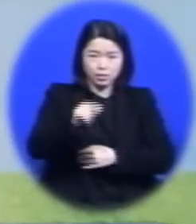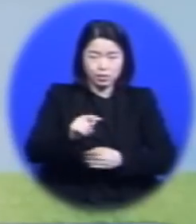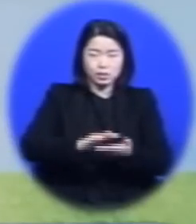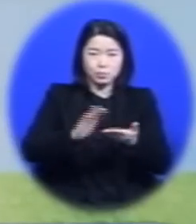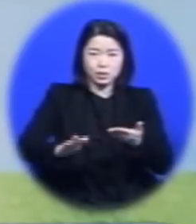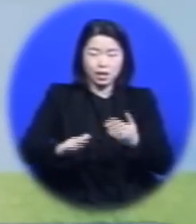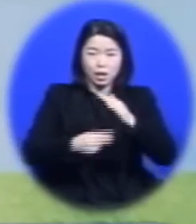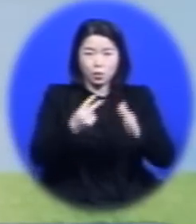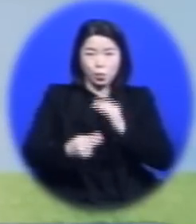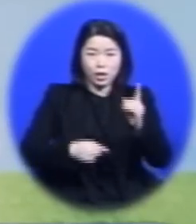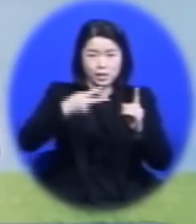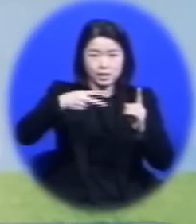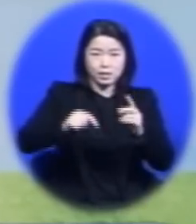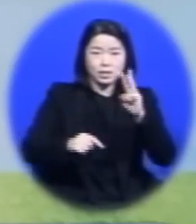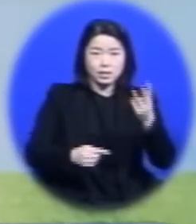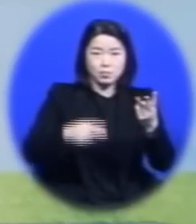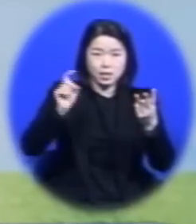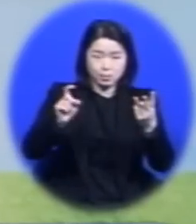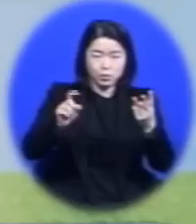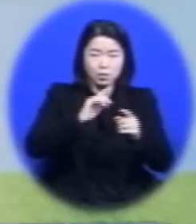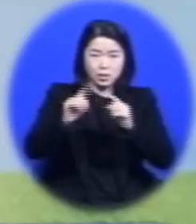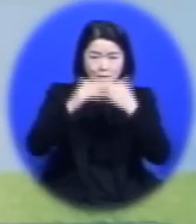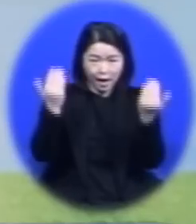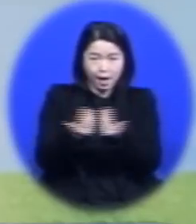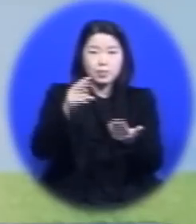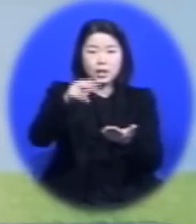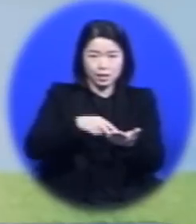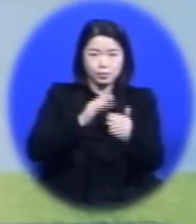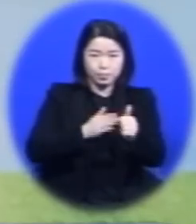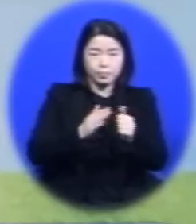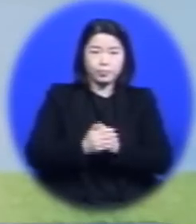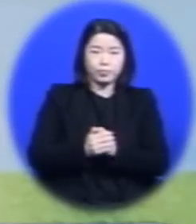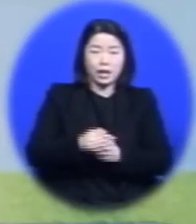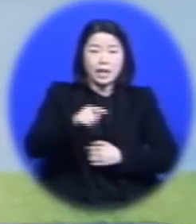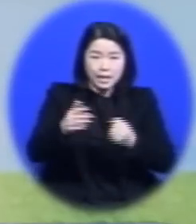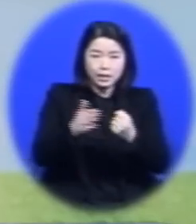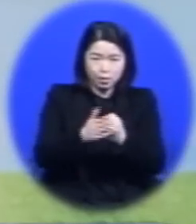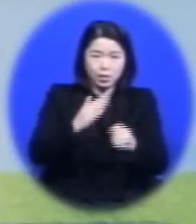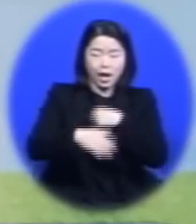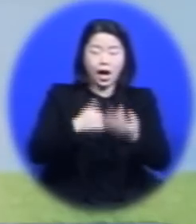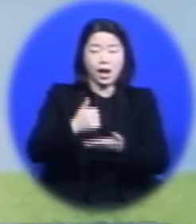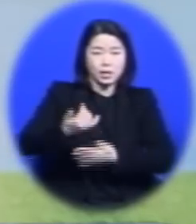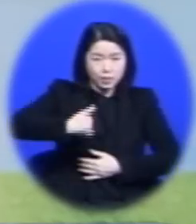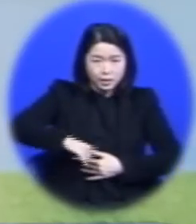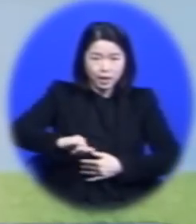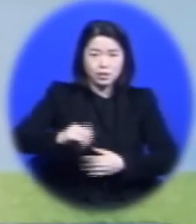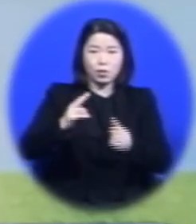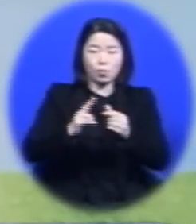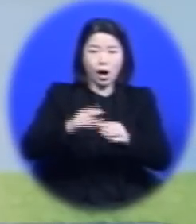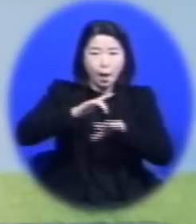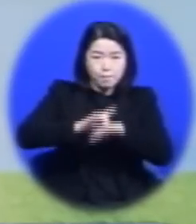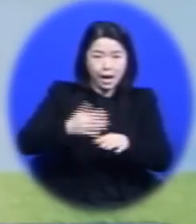아 요한일서 3장 10절 말씀을 우리 다 같이 한번 읽겠습니다 이러므로 하나님의 자녀들과